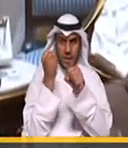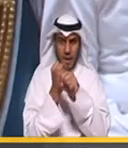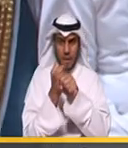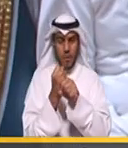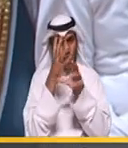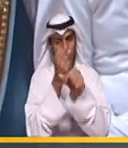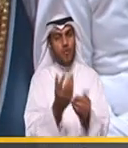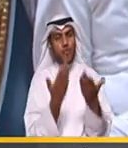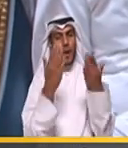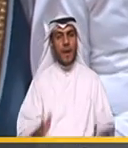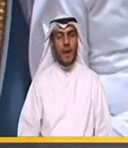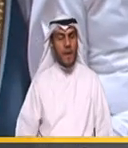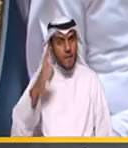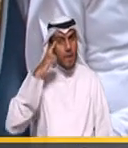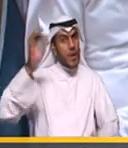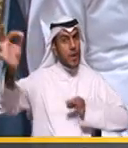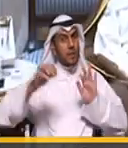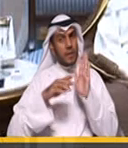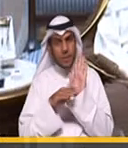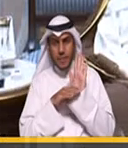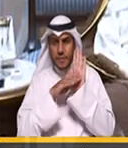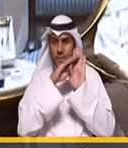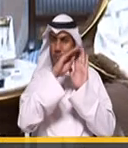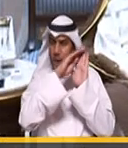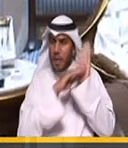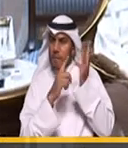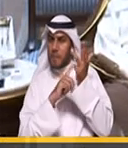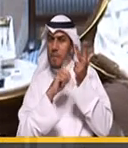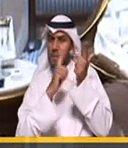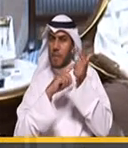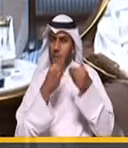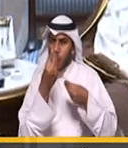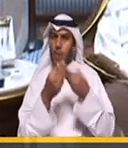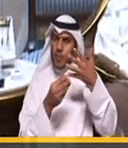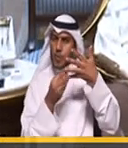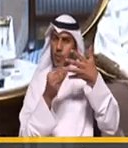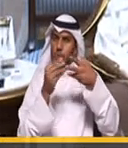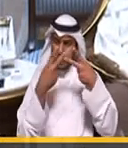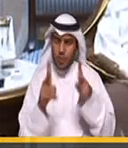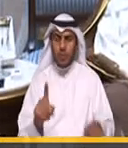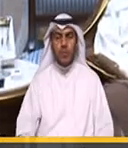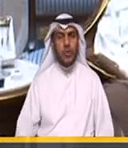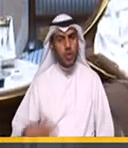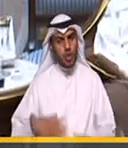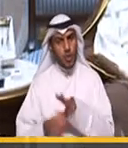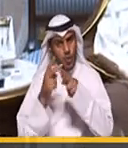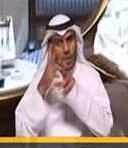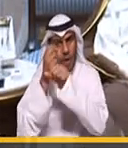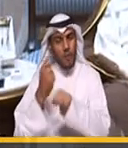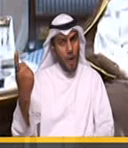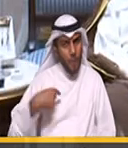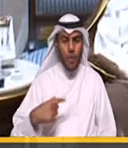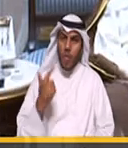يعني الخطه ماشيه طعمرك في اتجاه ان شاء الله واقع رياضي افضل لخدمه شباب الكويت ان شاء الله، بتوجيهات سموك وسمو ولي عهدك